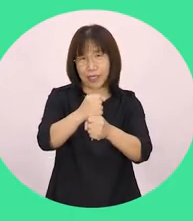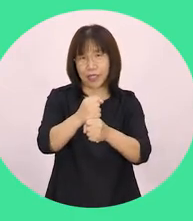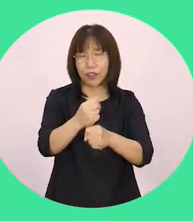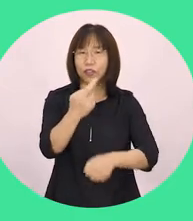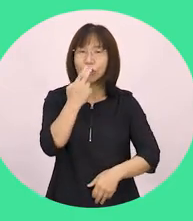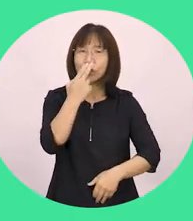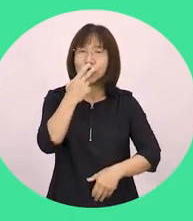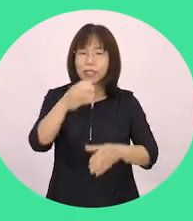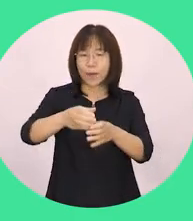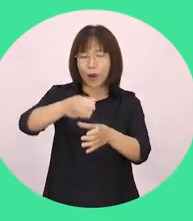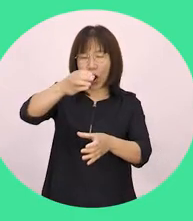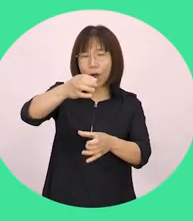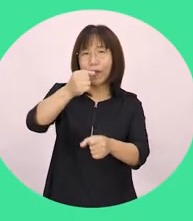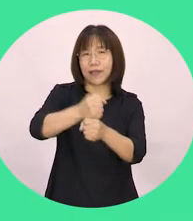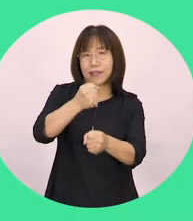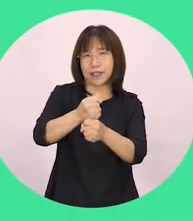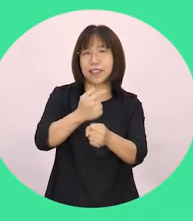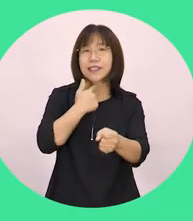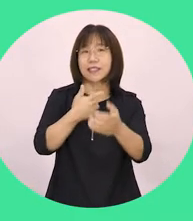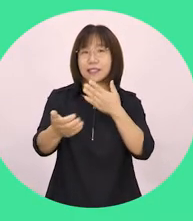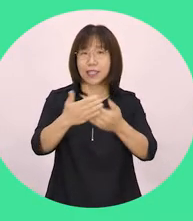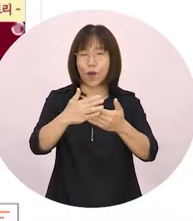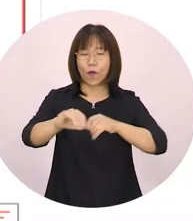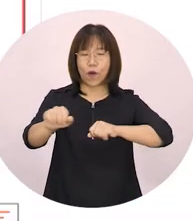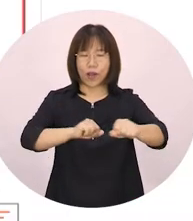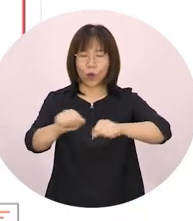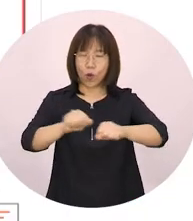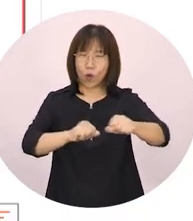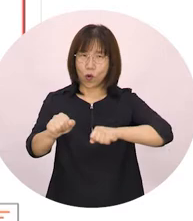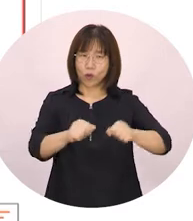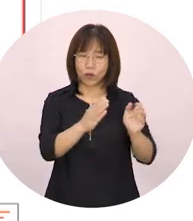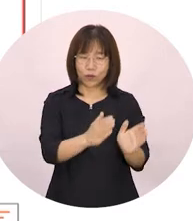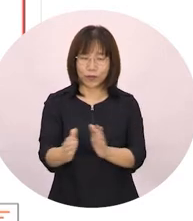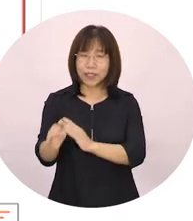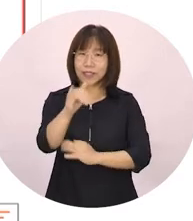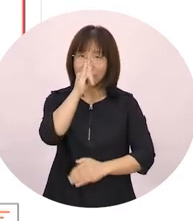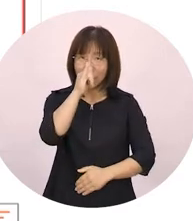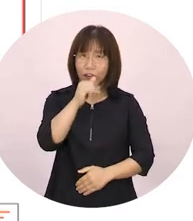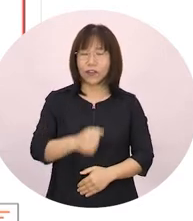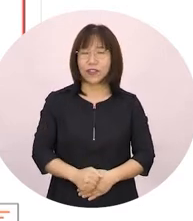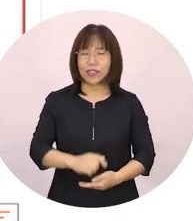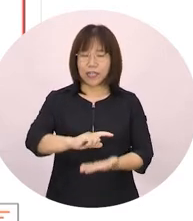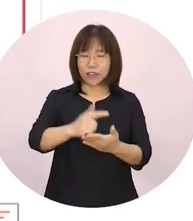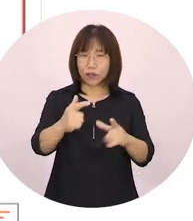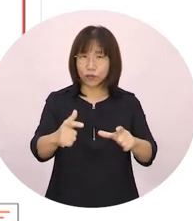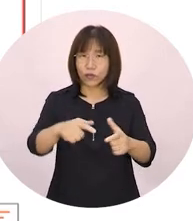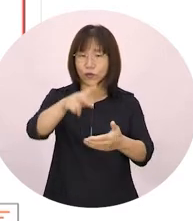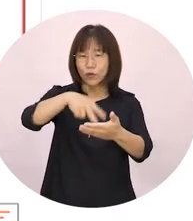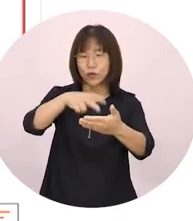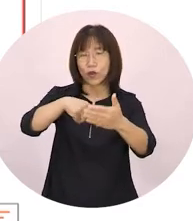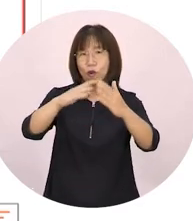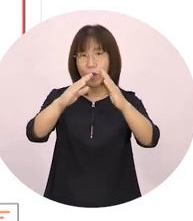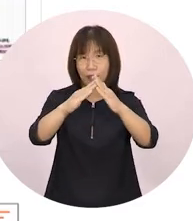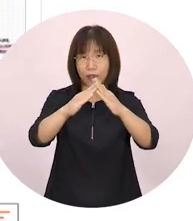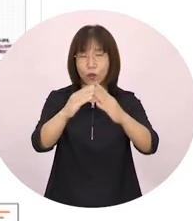조명 만들기 등 다양한 체험 활동도 마련됐습니다. 보다 자세한 내용은 강서구